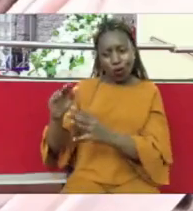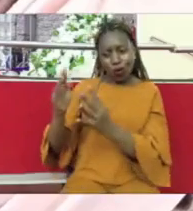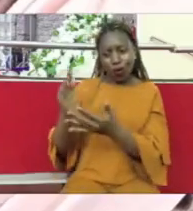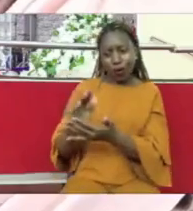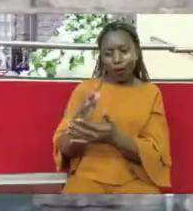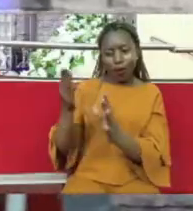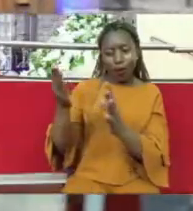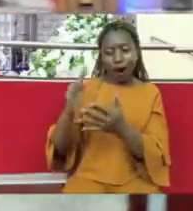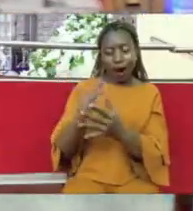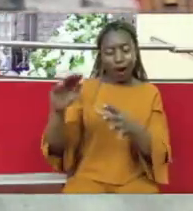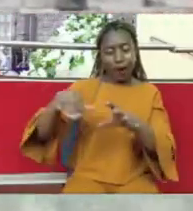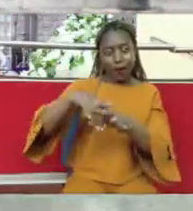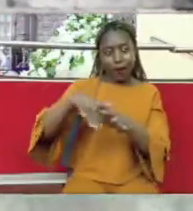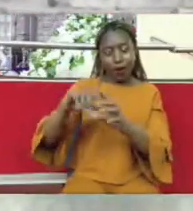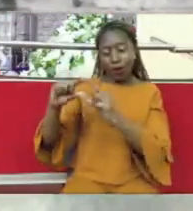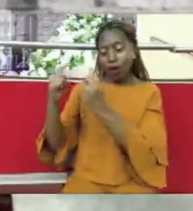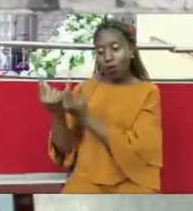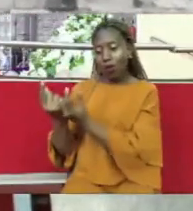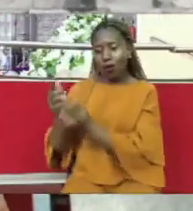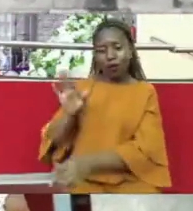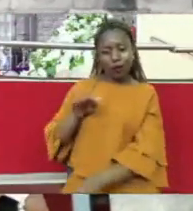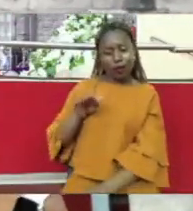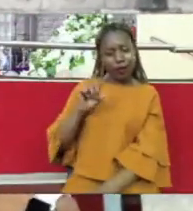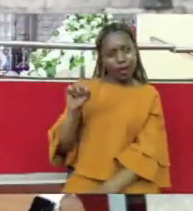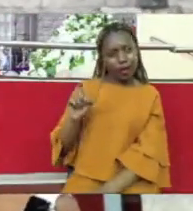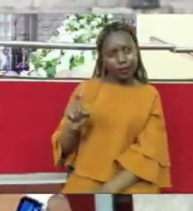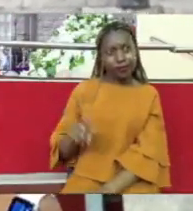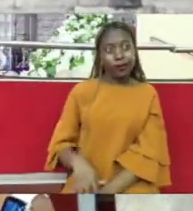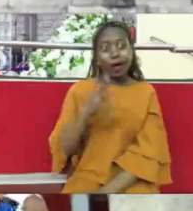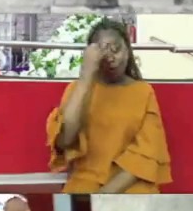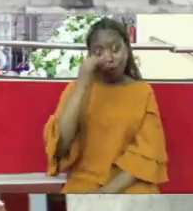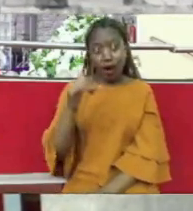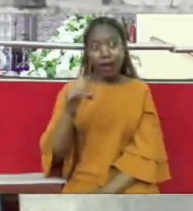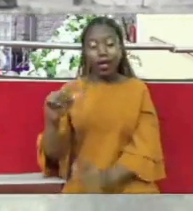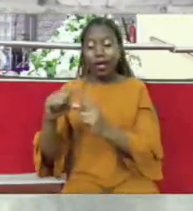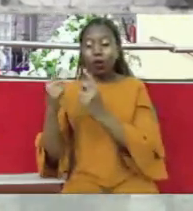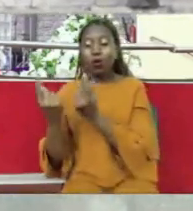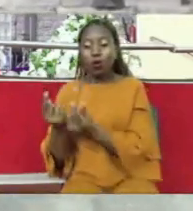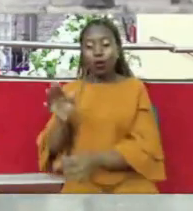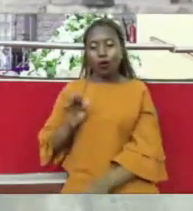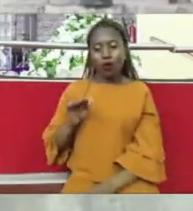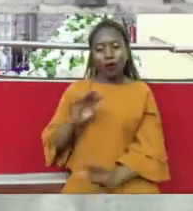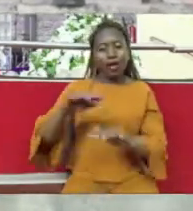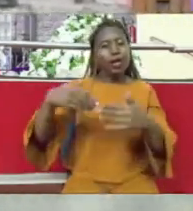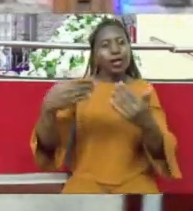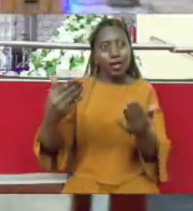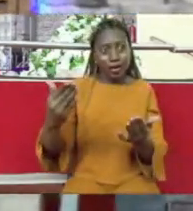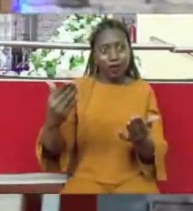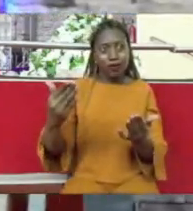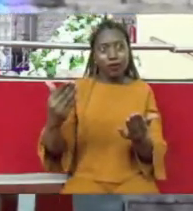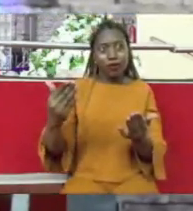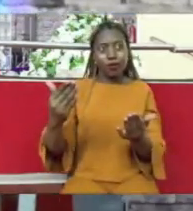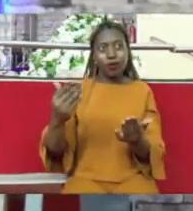certain women provide for the extension of the kingdom of God. Kwa sababu kina dada fulani wanatoa kwa sababu ya kuenea kwa Injili. If you want to